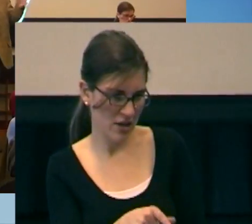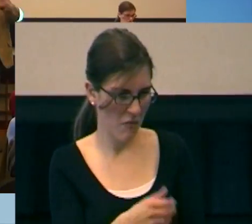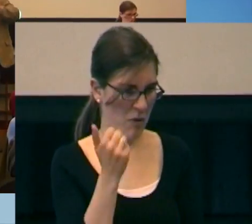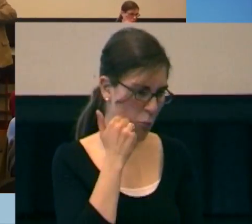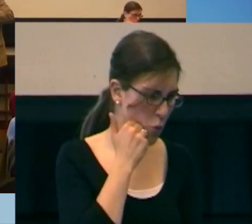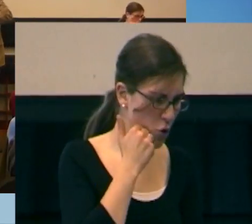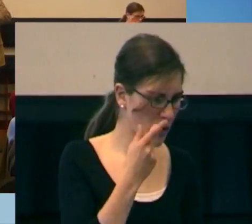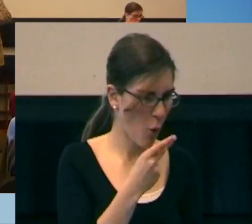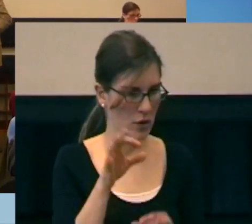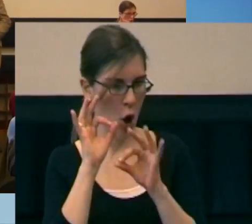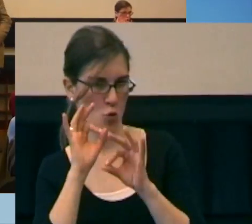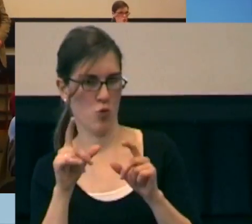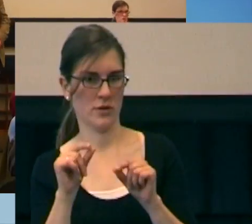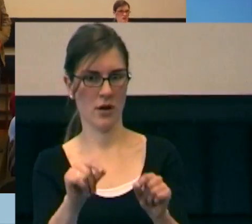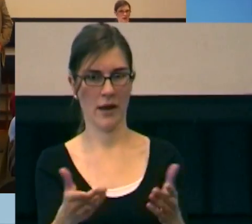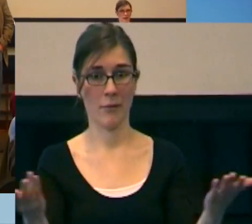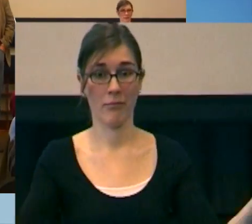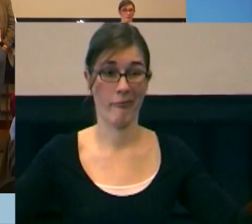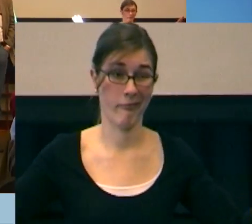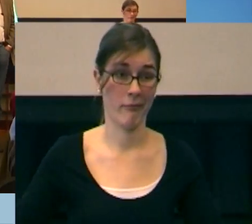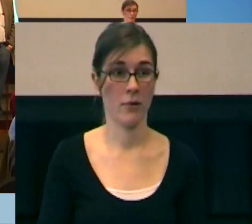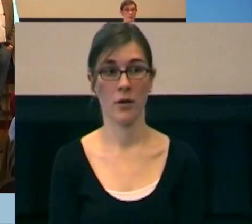Krebs, Haustier- oder Raubtierkrebs.